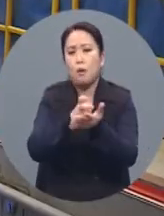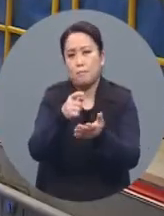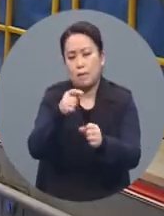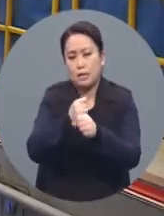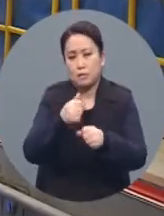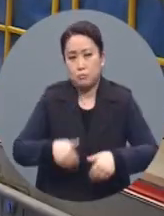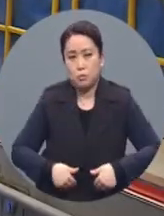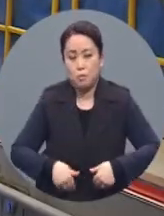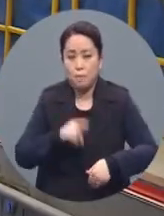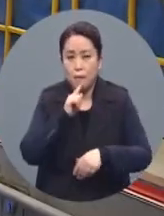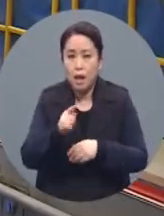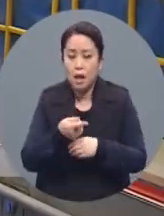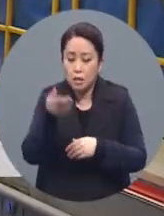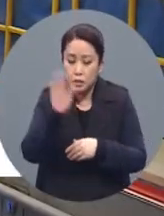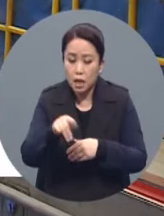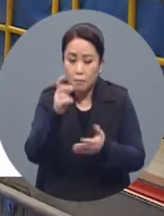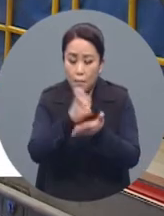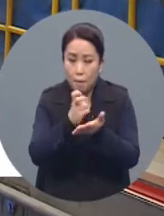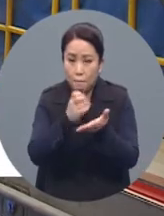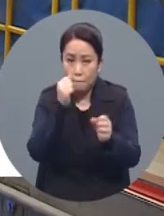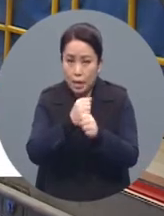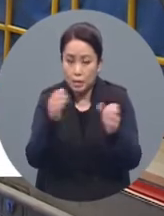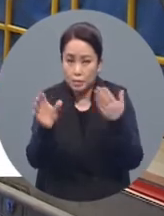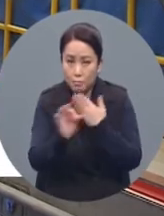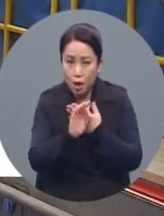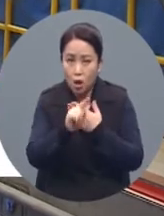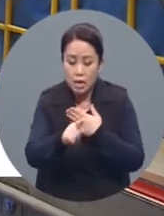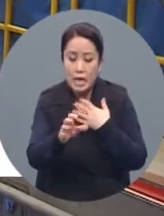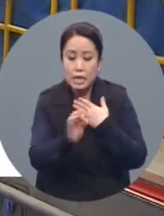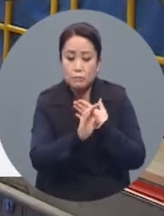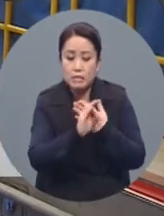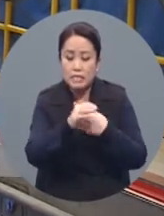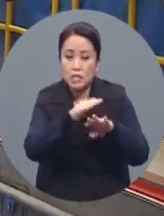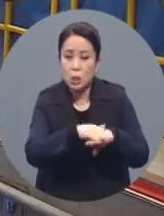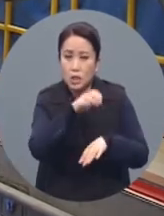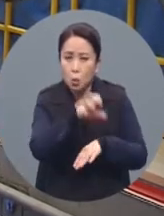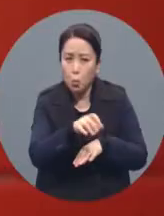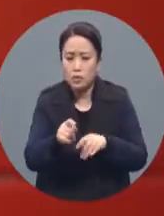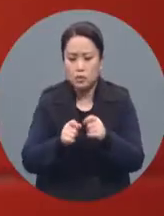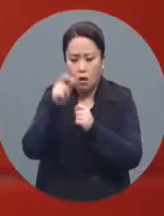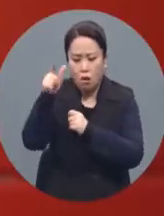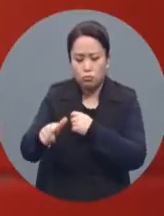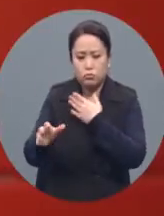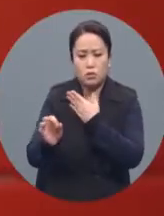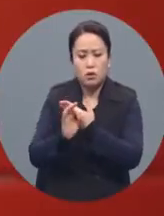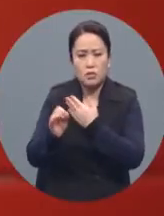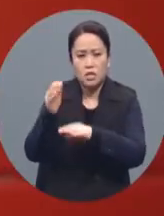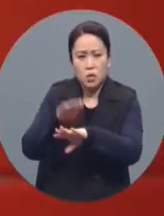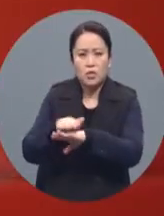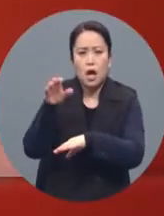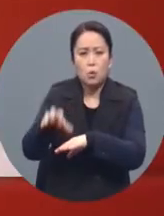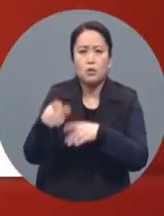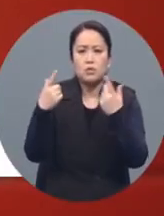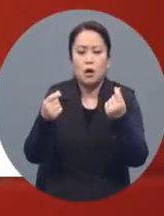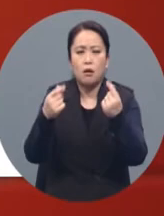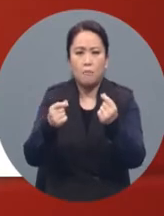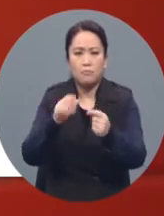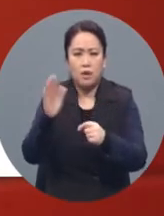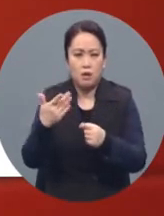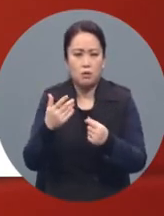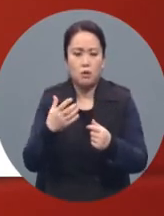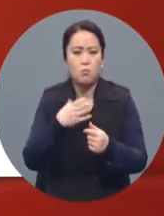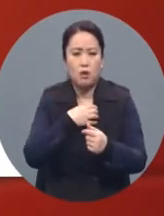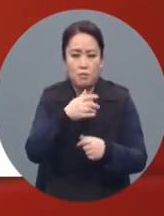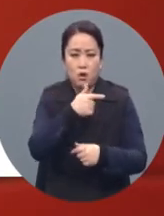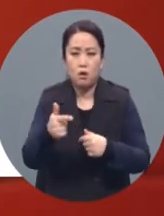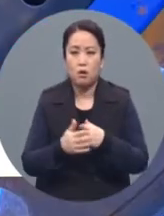되면 이 임시 저장 시설이 사실상 연구 처리 시설로 대체될 가능성이 커집니다 팔에 덮자 대 되지 않았고 그리고 수명